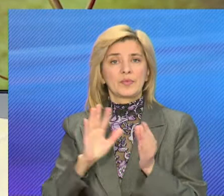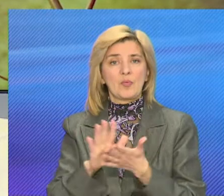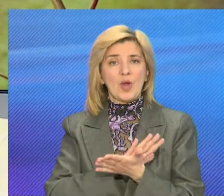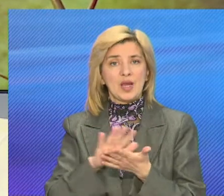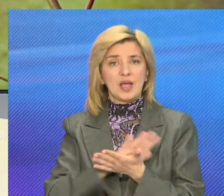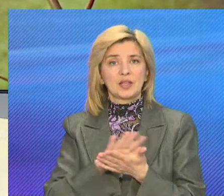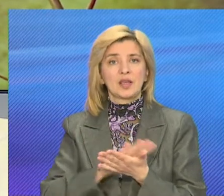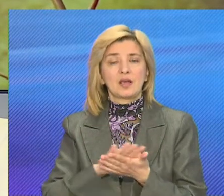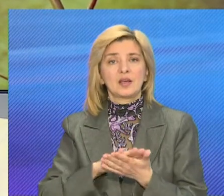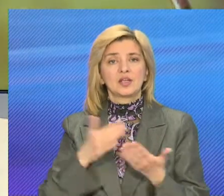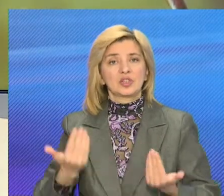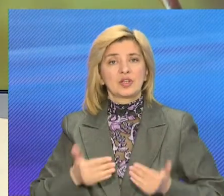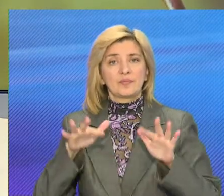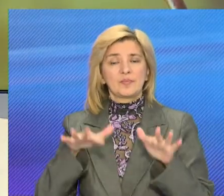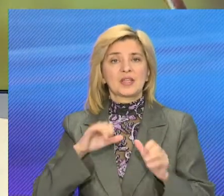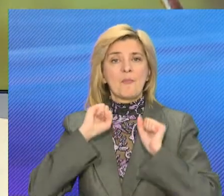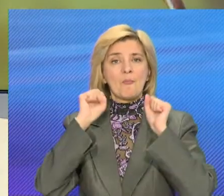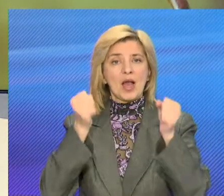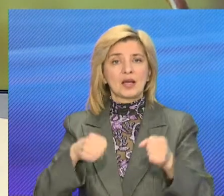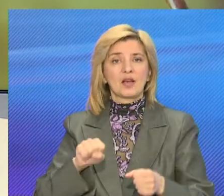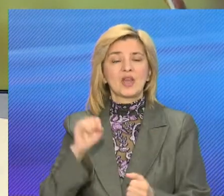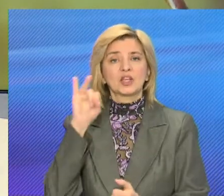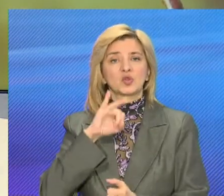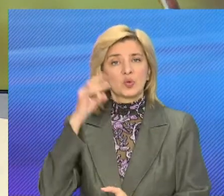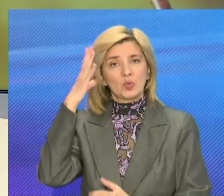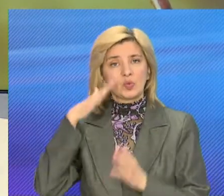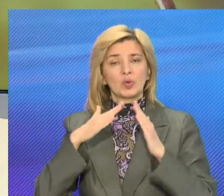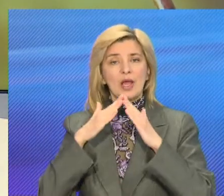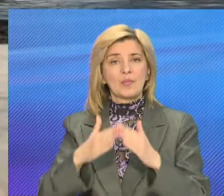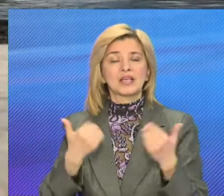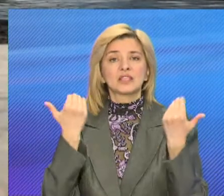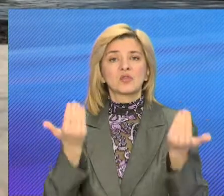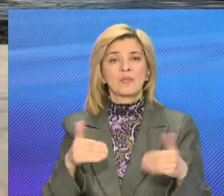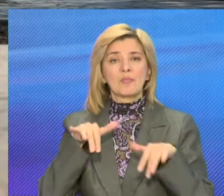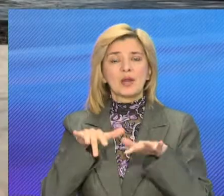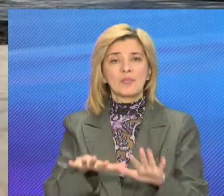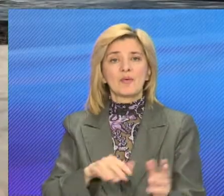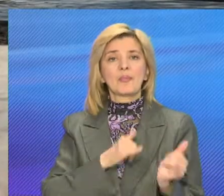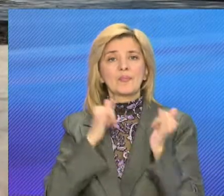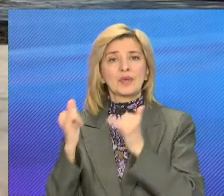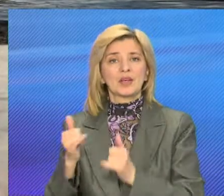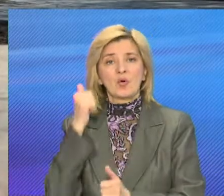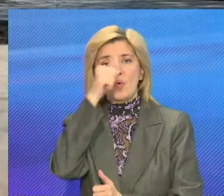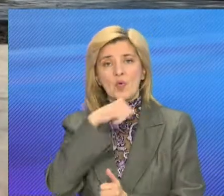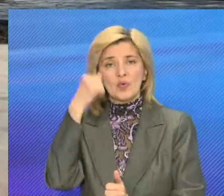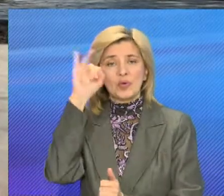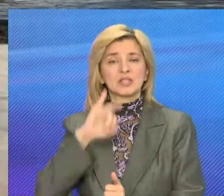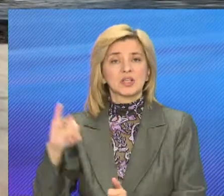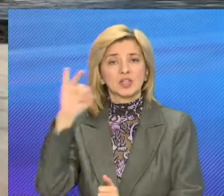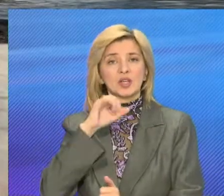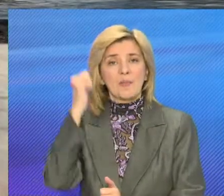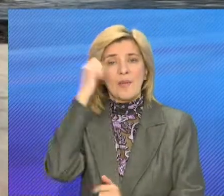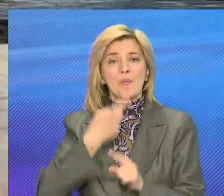гарадскіх тэрыторый, паркаў, сквераў, гісторыка-культурных аб'ектаў. Сёлета мерапрыемства прымеркавана да года гістарычнай памяці,